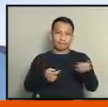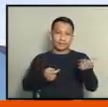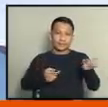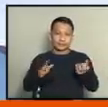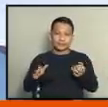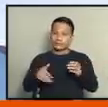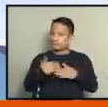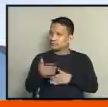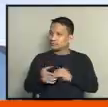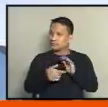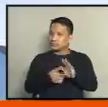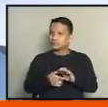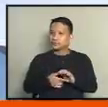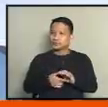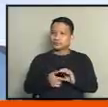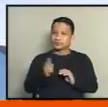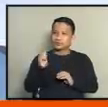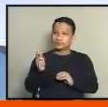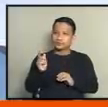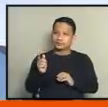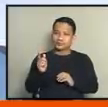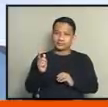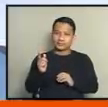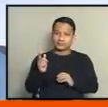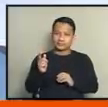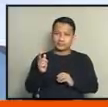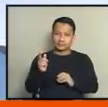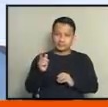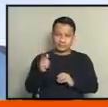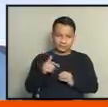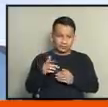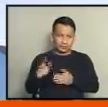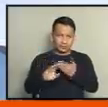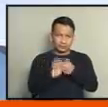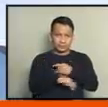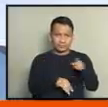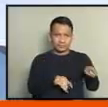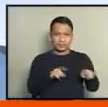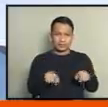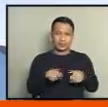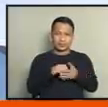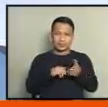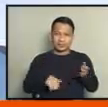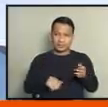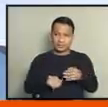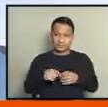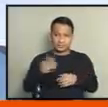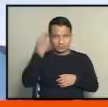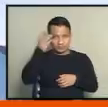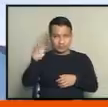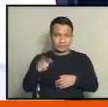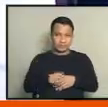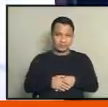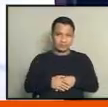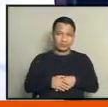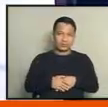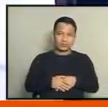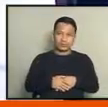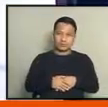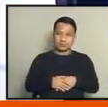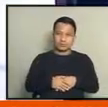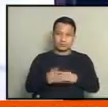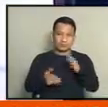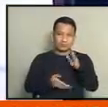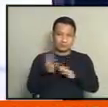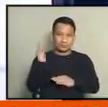tuwing sweldo, 50 pesos binabawa sa inyo? Opo, sir. Pero, isusuli naman daw ito sa inyo? Iwan ko sa kanila, sir, kasi pag may umalis